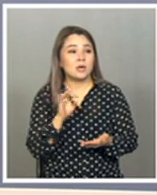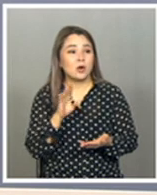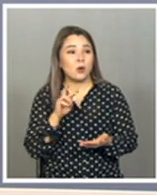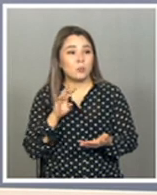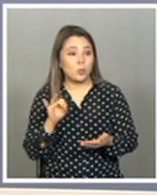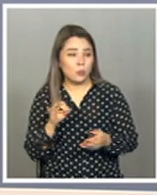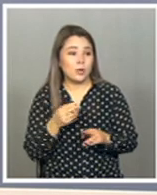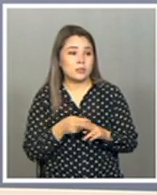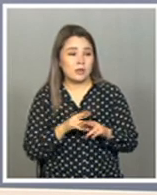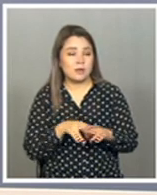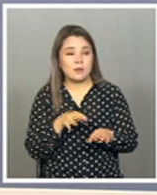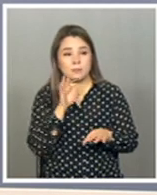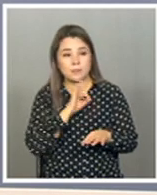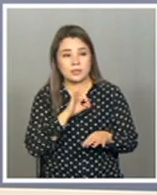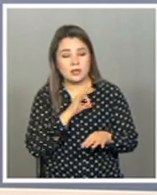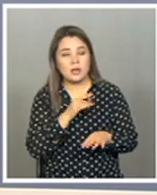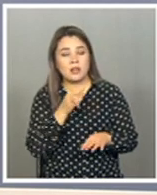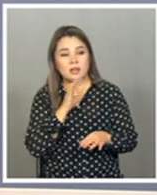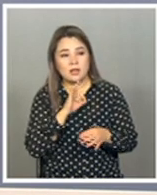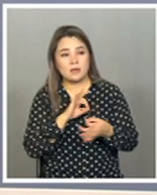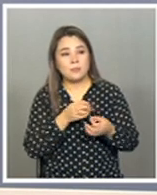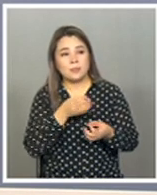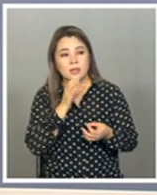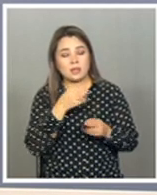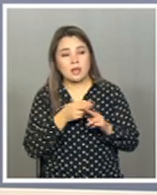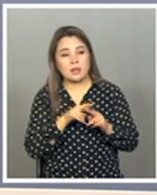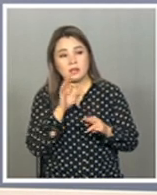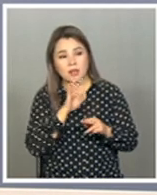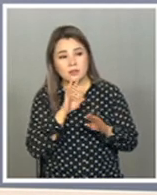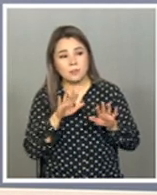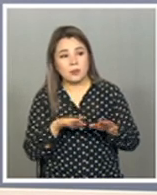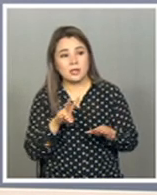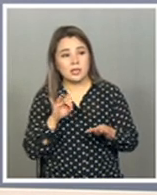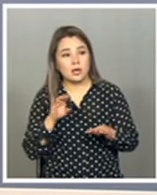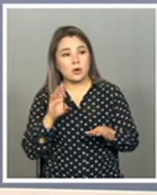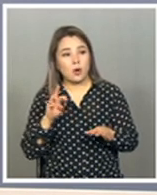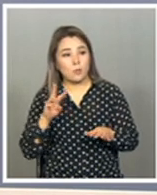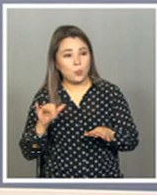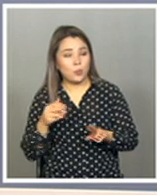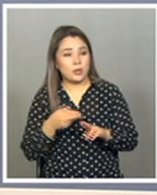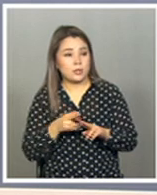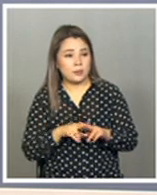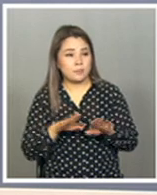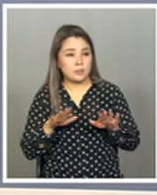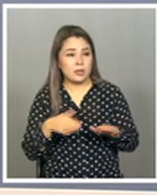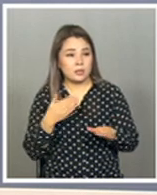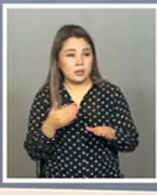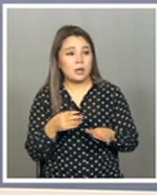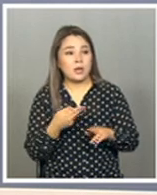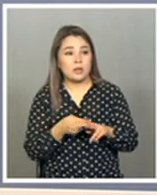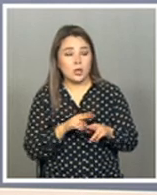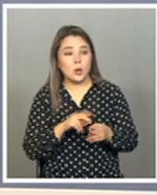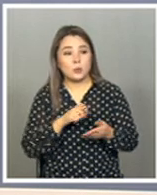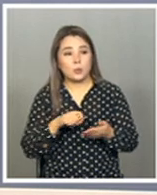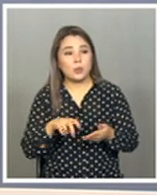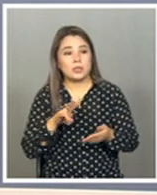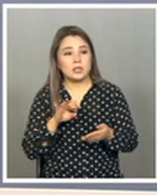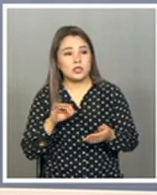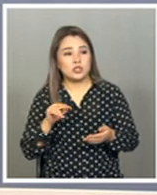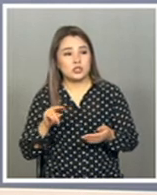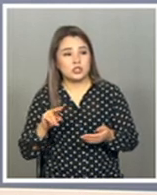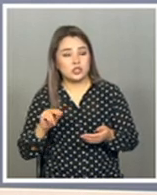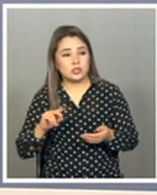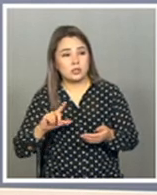пить лекарства. Отрицательное местоимение – никому. Эта ручка ничья. Ничья –